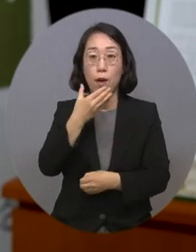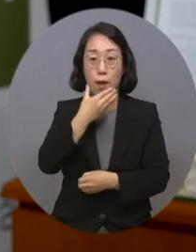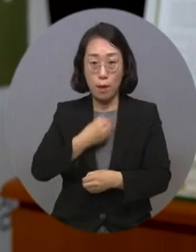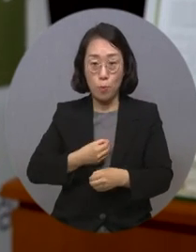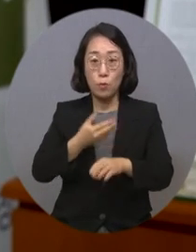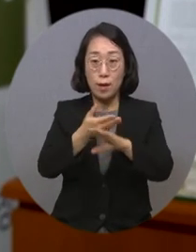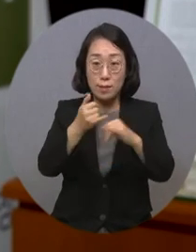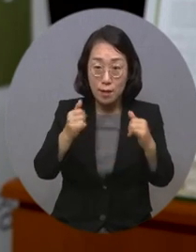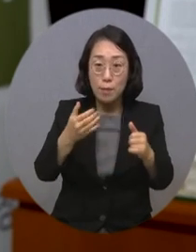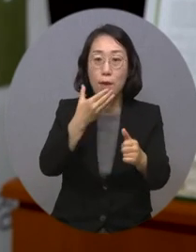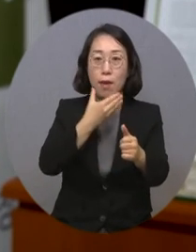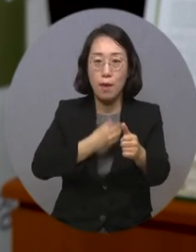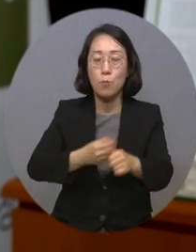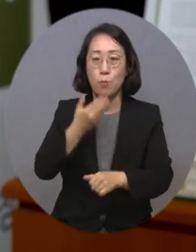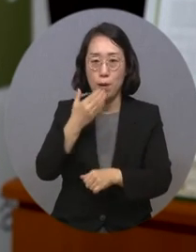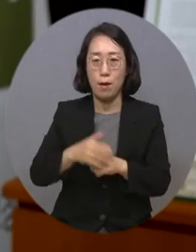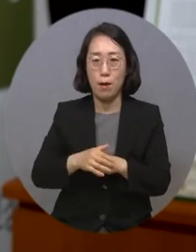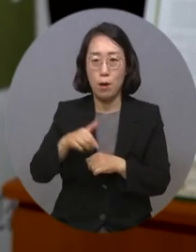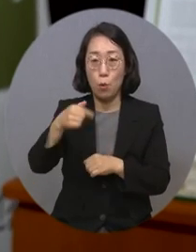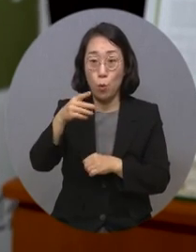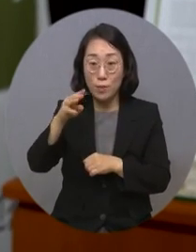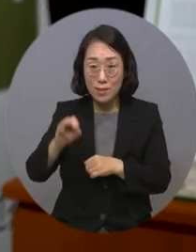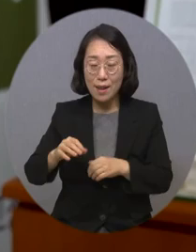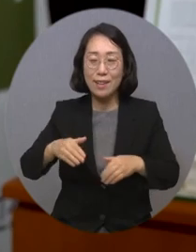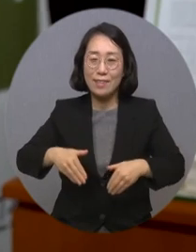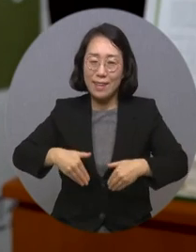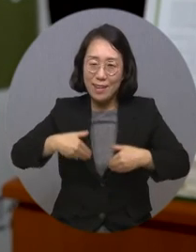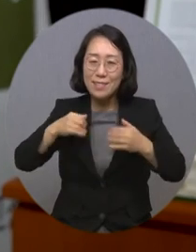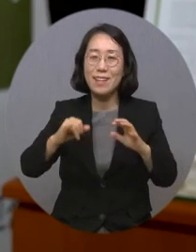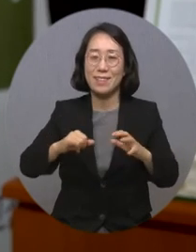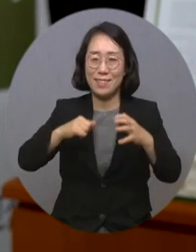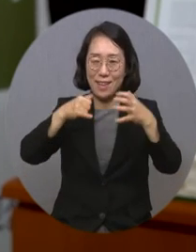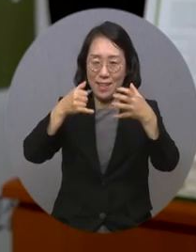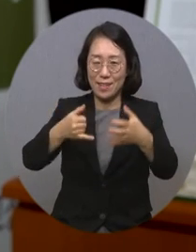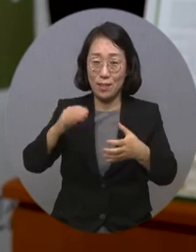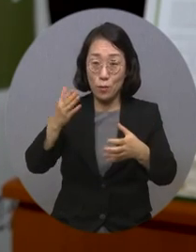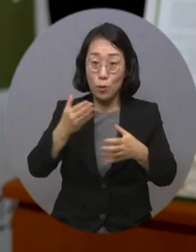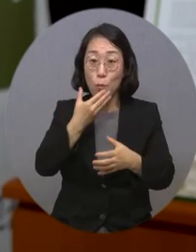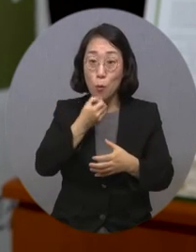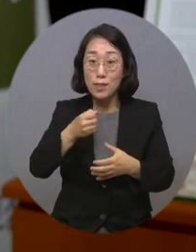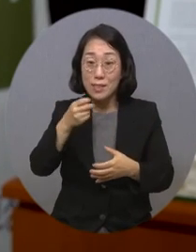이웃도 행복해지고 우리 고창은 따뜻한 세상이 되고 우리